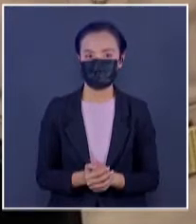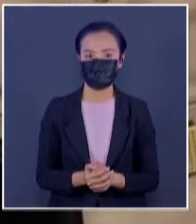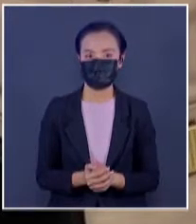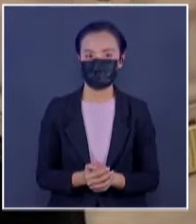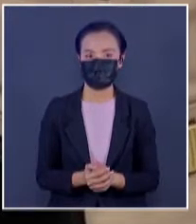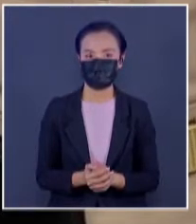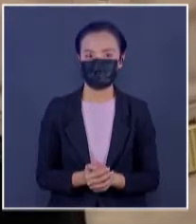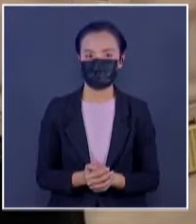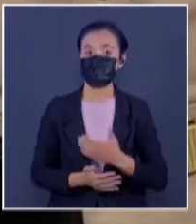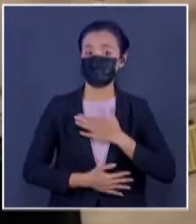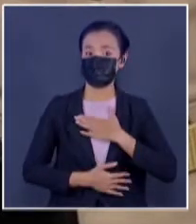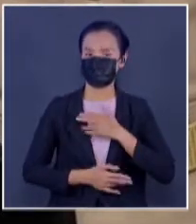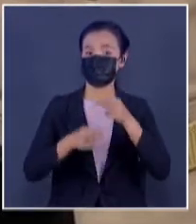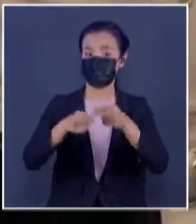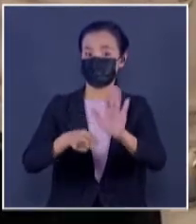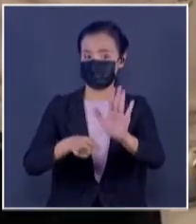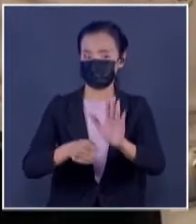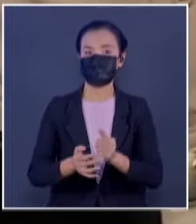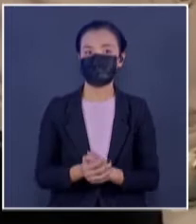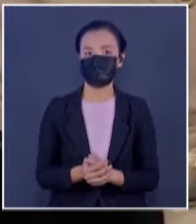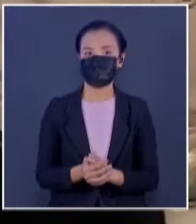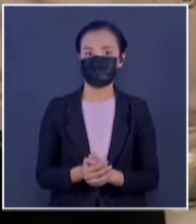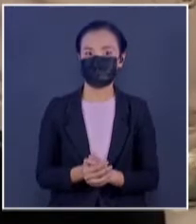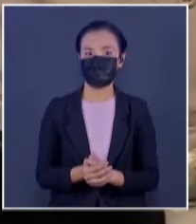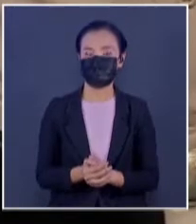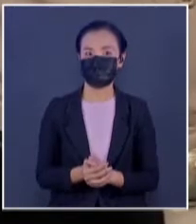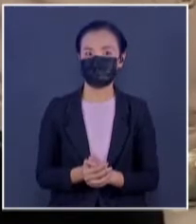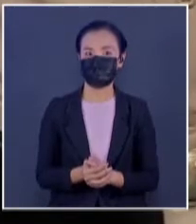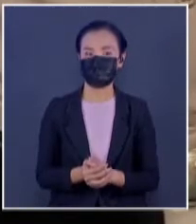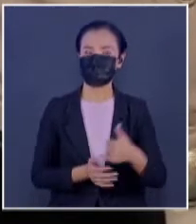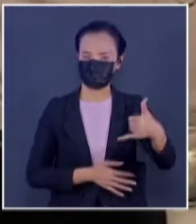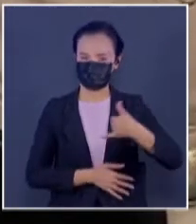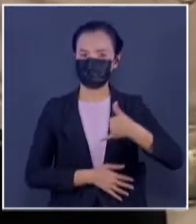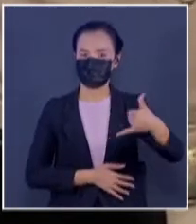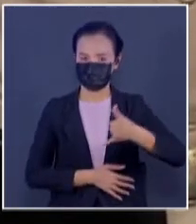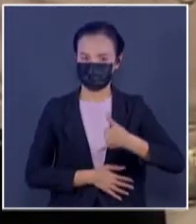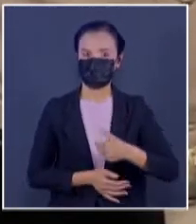เรื่องของผมไม่ใช่เรื่องของคุณเลยพอมาก็มามาก็เข้า